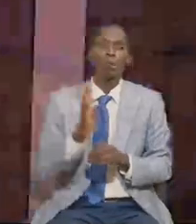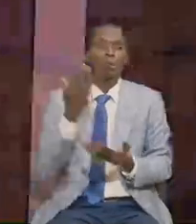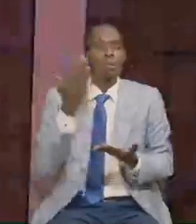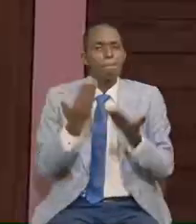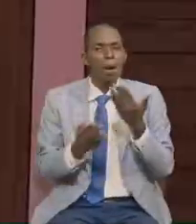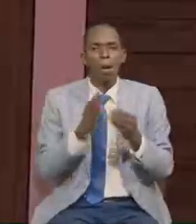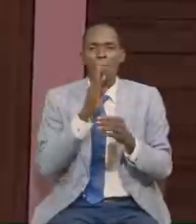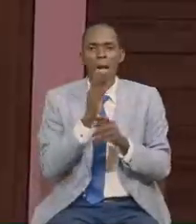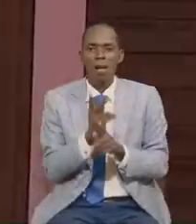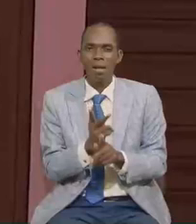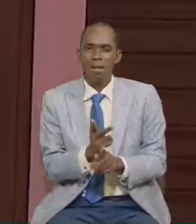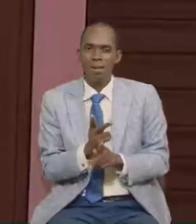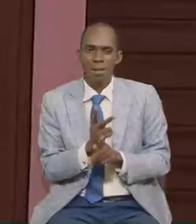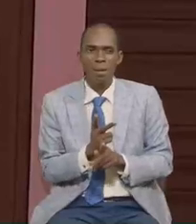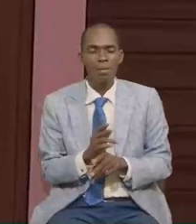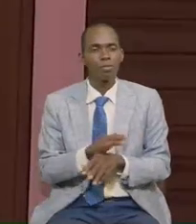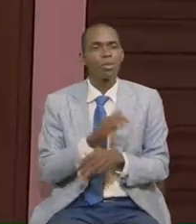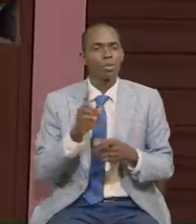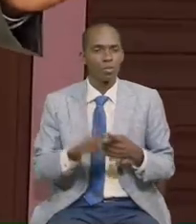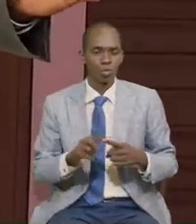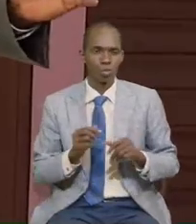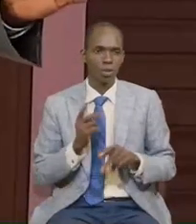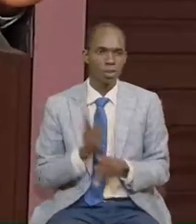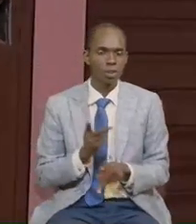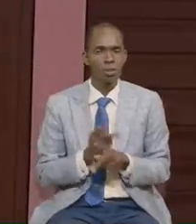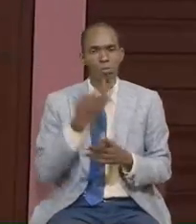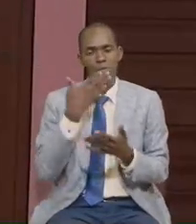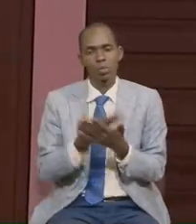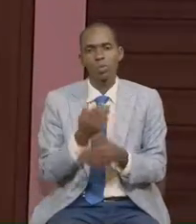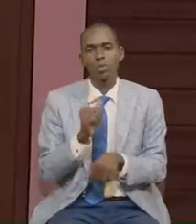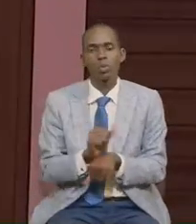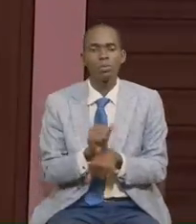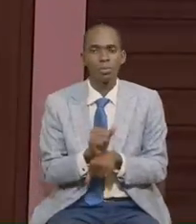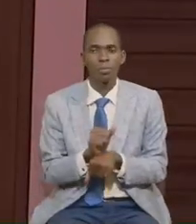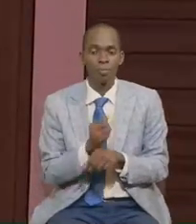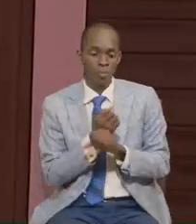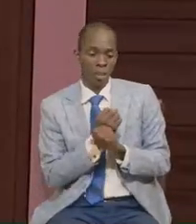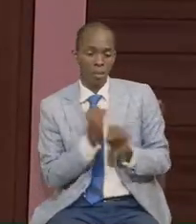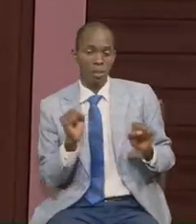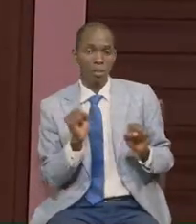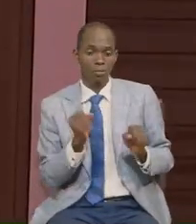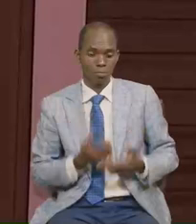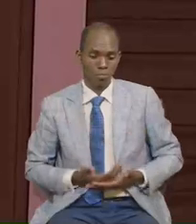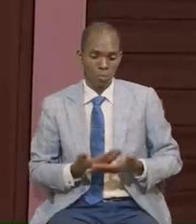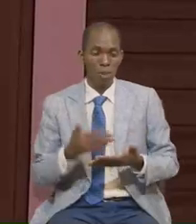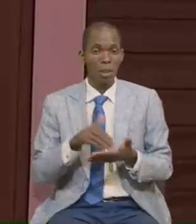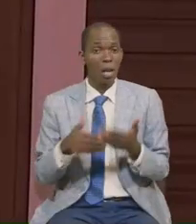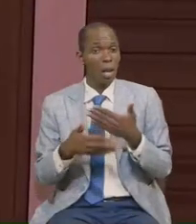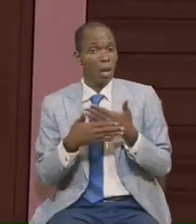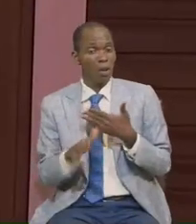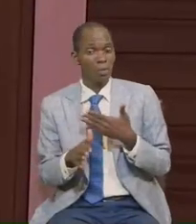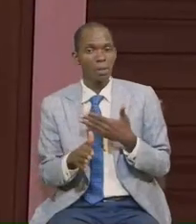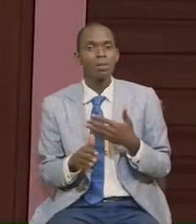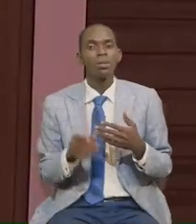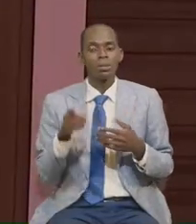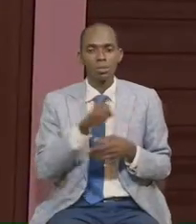S'applique à pratiquer de bonnes œuvres. Sauvé, né de nouveau. Après cela, il doit maintenant